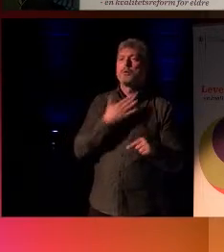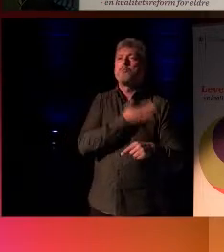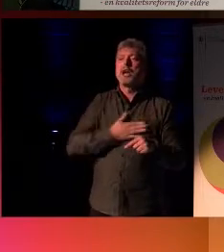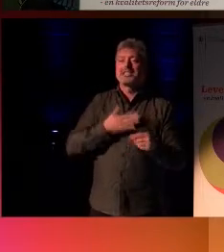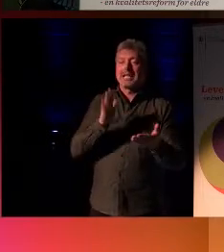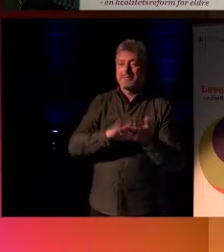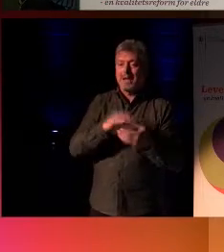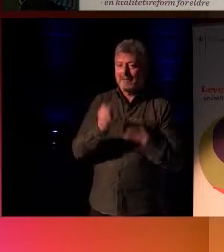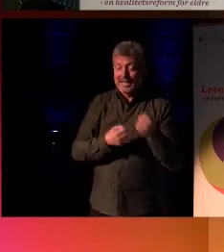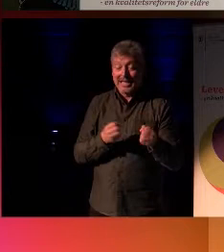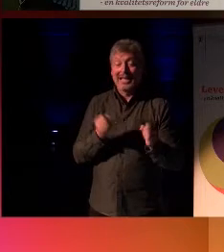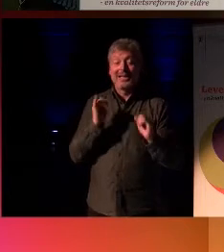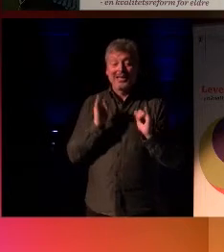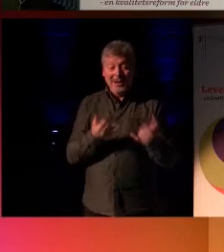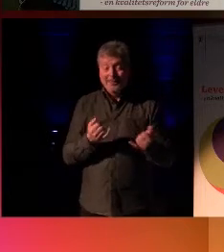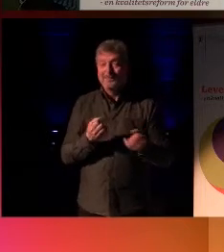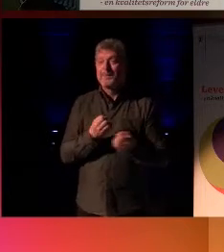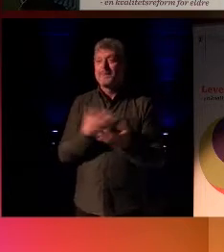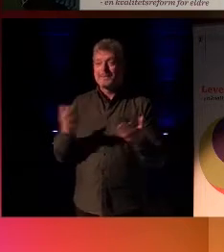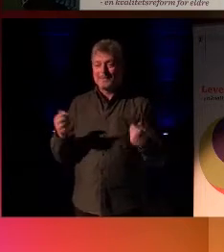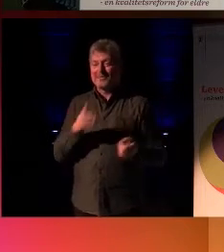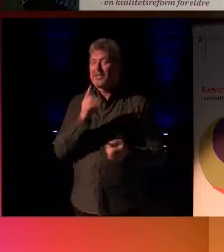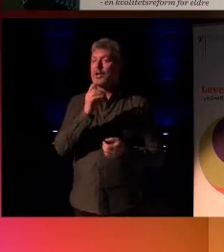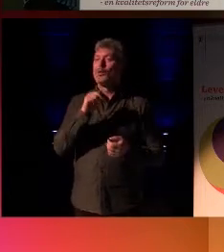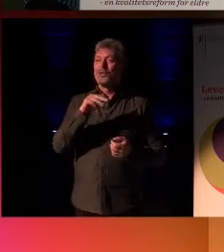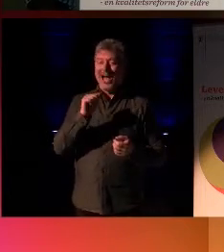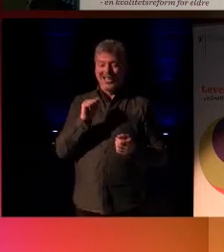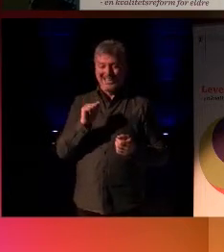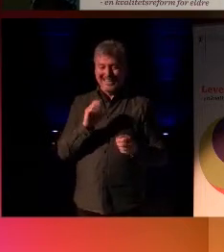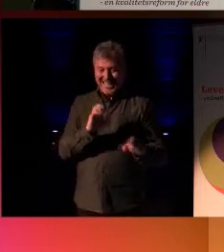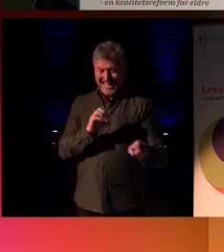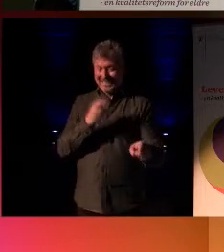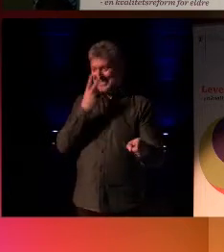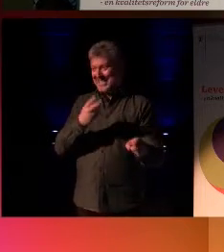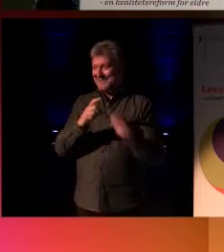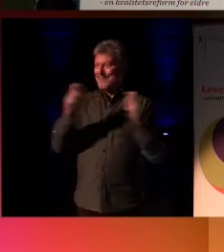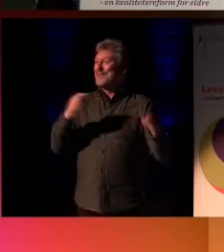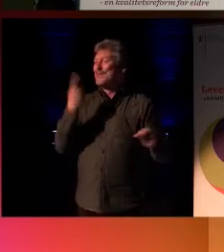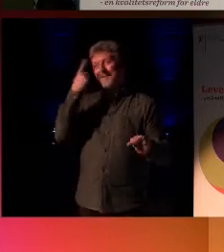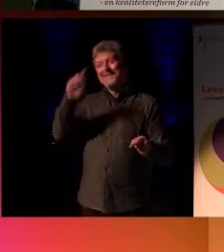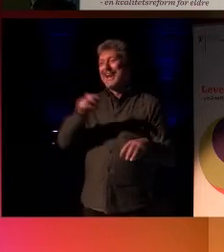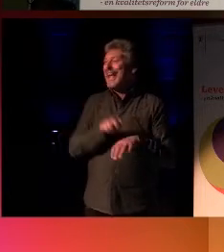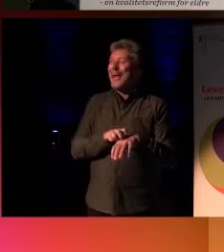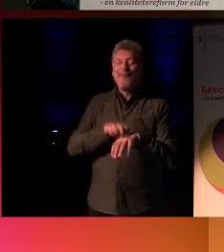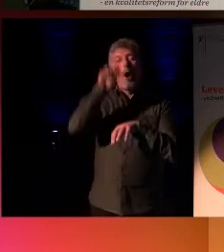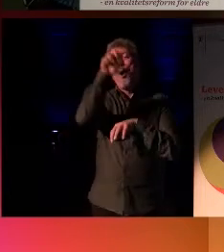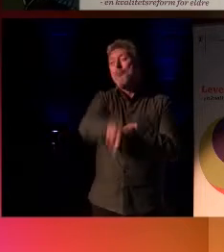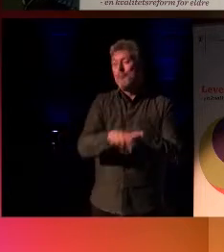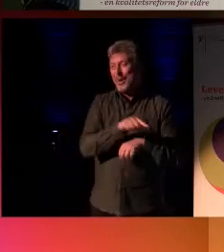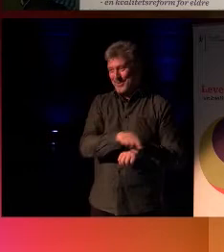Og for dere som lurer, ja, så er det Donate som vi har tatt bildet her. For hun er veldig flink til å hoppe i det.